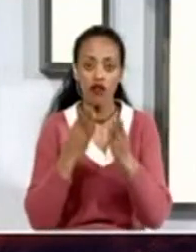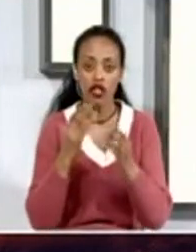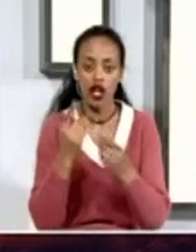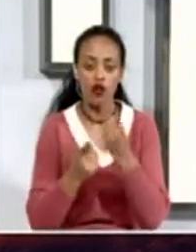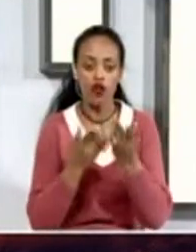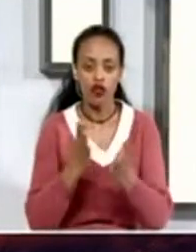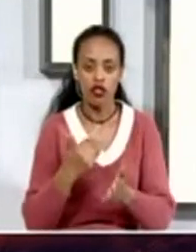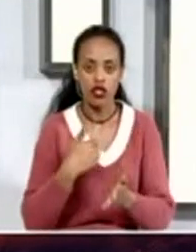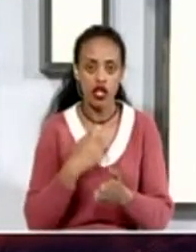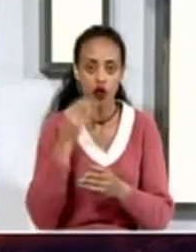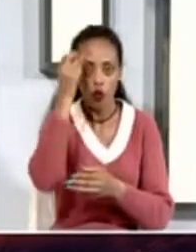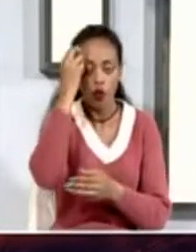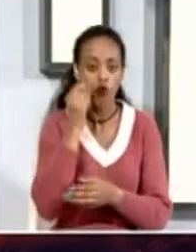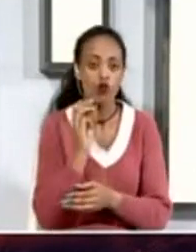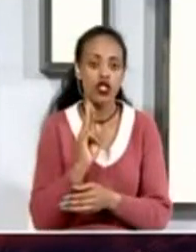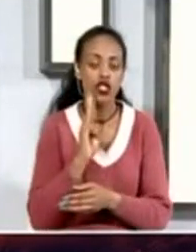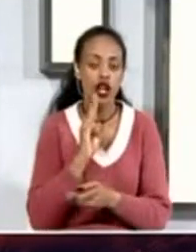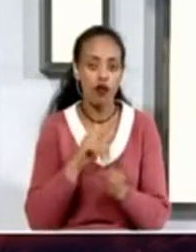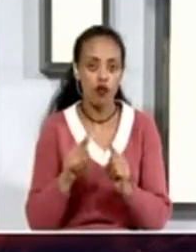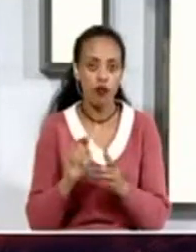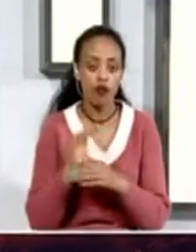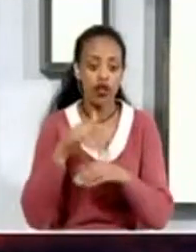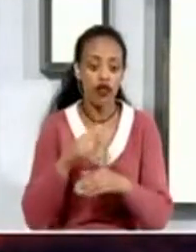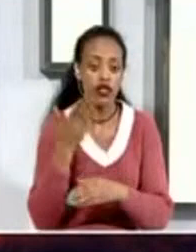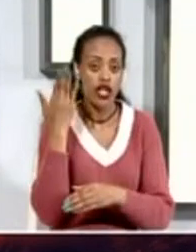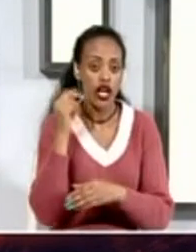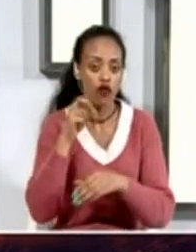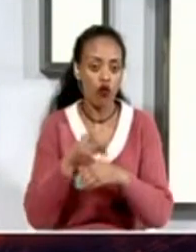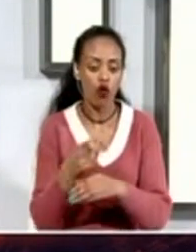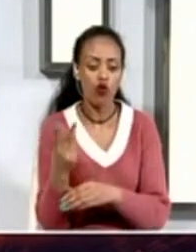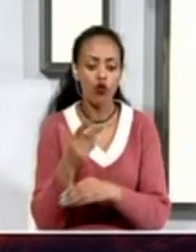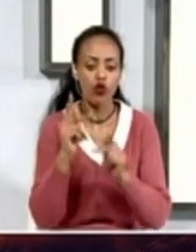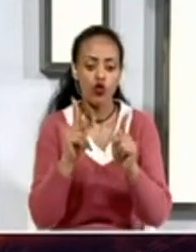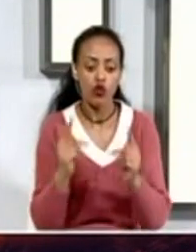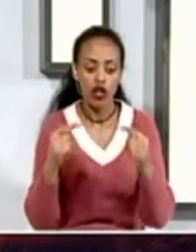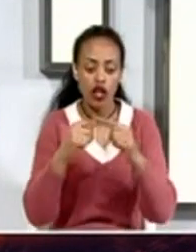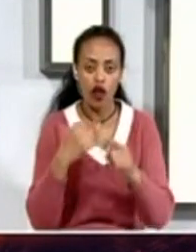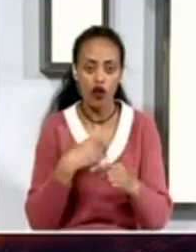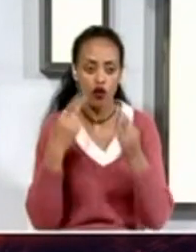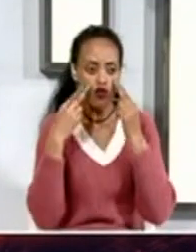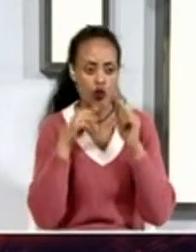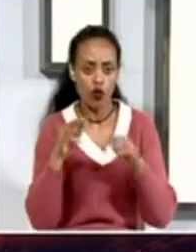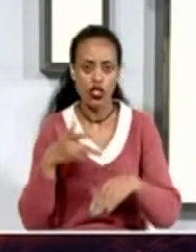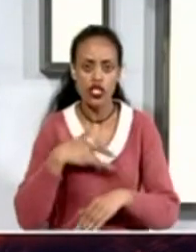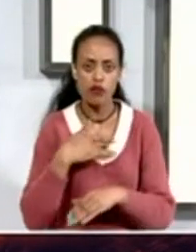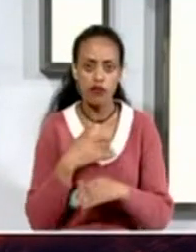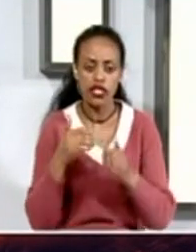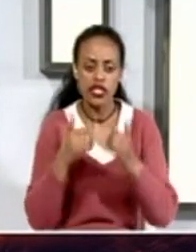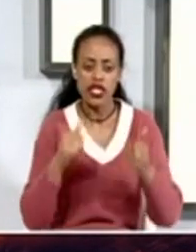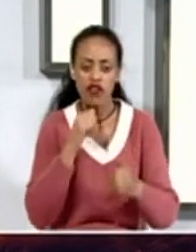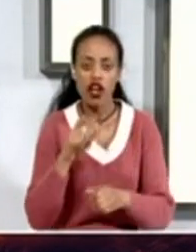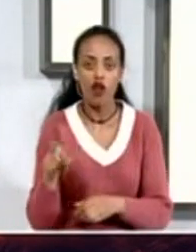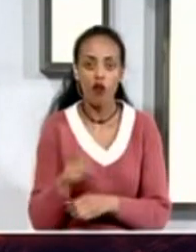እትርከብ ኤርትራዊት ወይዘሮ ሰላም ገብረ ሚካኤል ብግዲኣ ኣብቲ ዝሓለፈ እዋን ክልቲኡ ህዝቢ ክራኸብ ከሎ ዘርእዮ ስምዒት ዘይነጻጸል